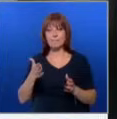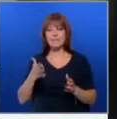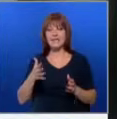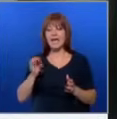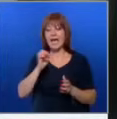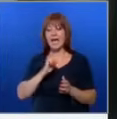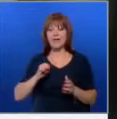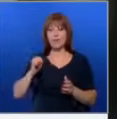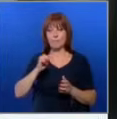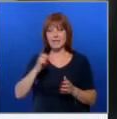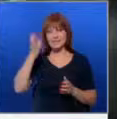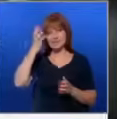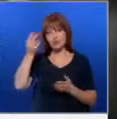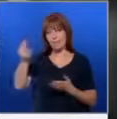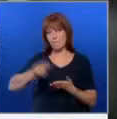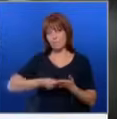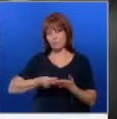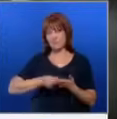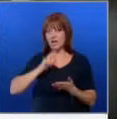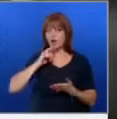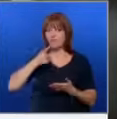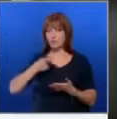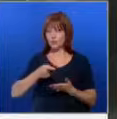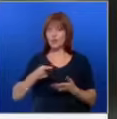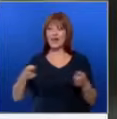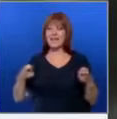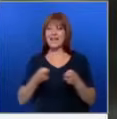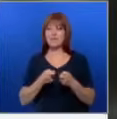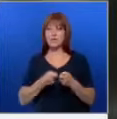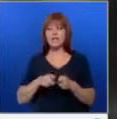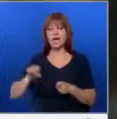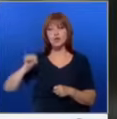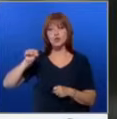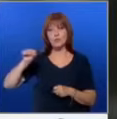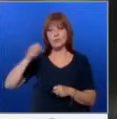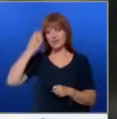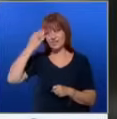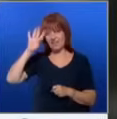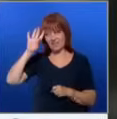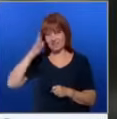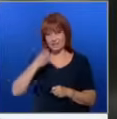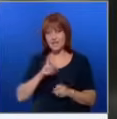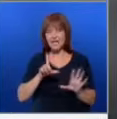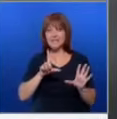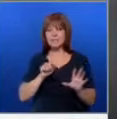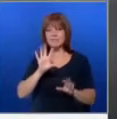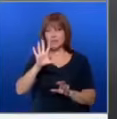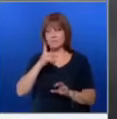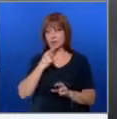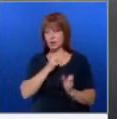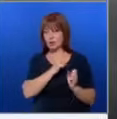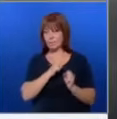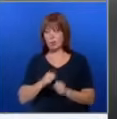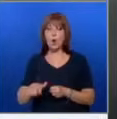подписват Северноатлантическия договор в отговор на студената война с комунистическия Съветски съюз. 75 години